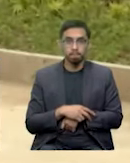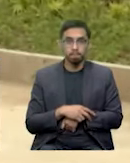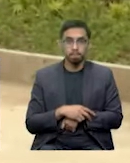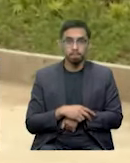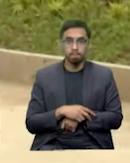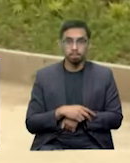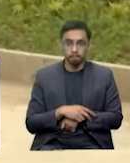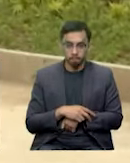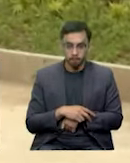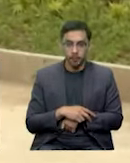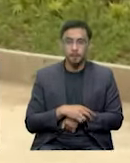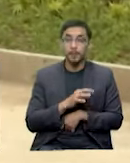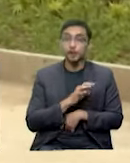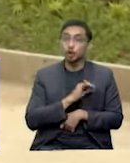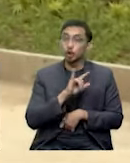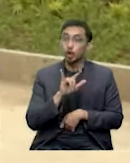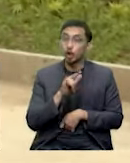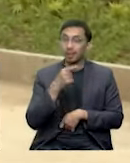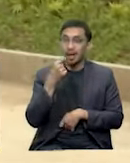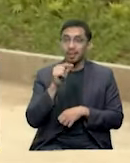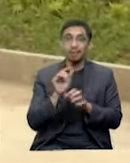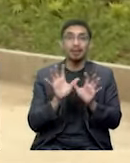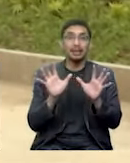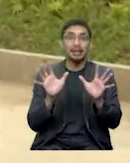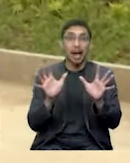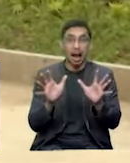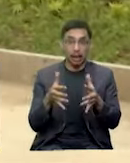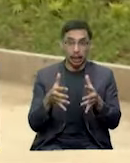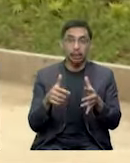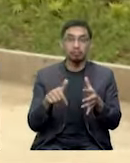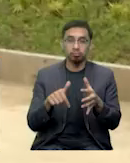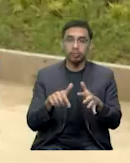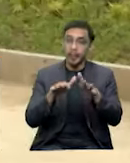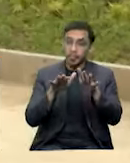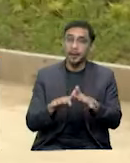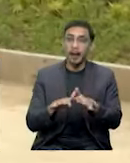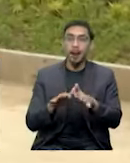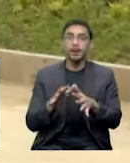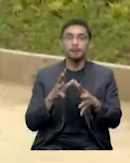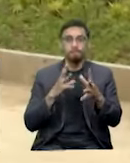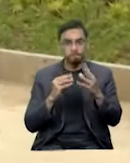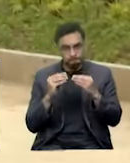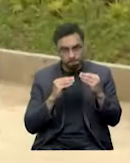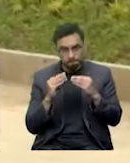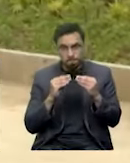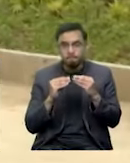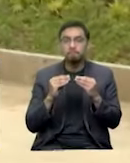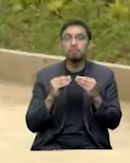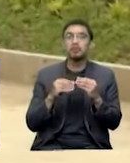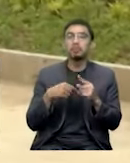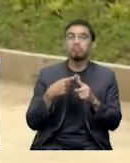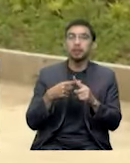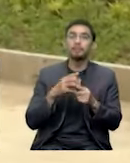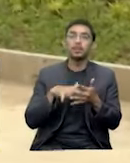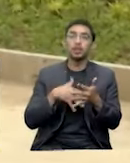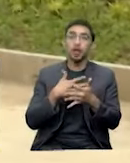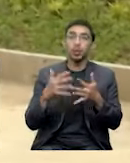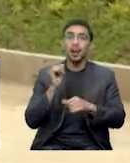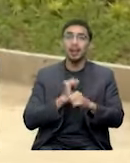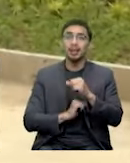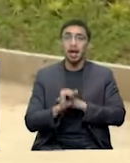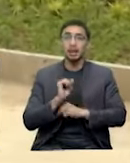selama berkantor di Ibu Kota Nusantara ini, Presiden Joko Widodo akan melakukan berbagai agenda tentunya,